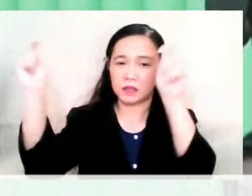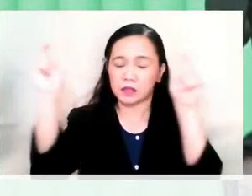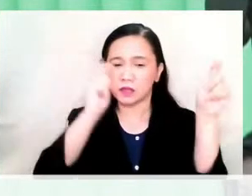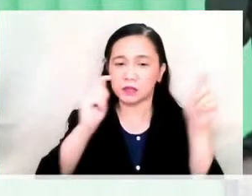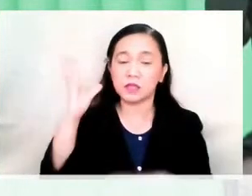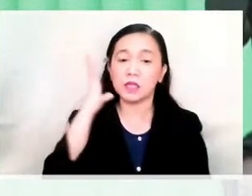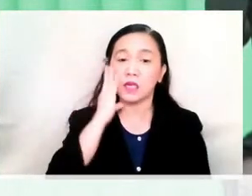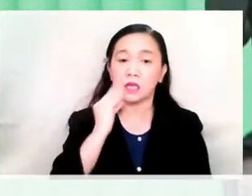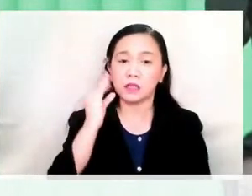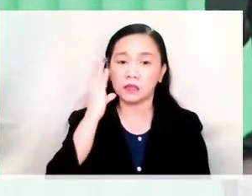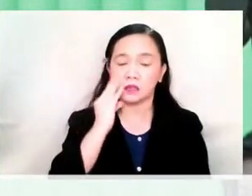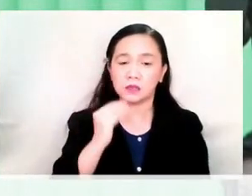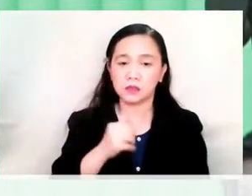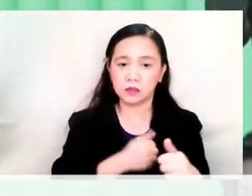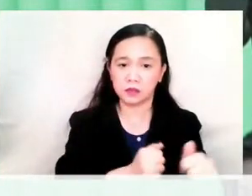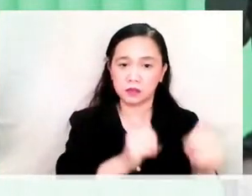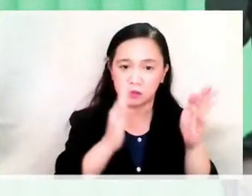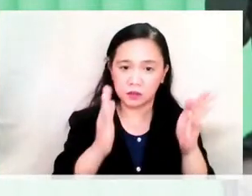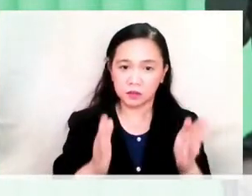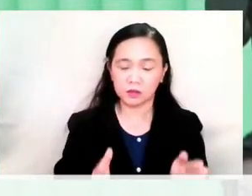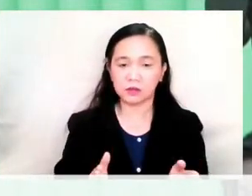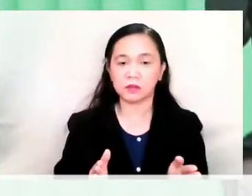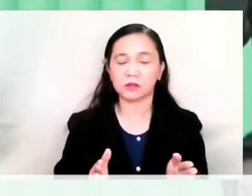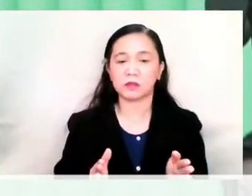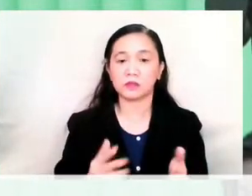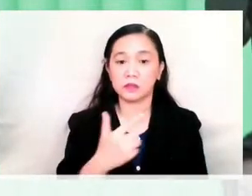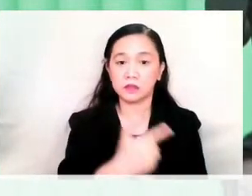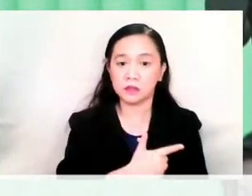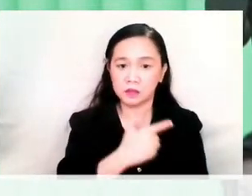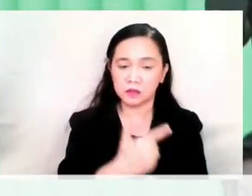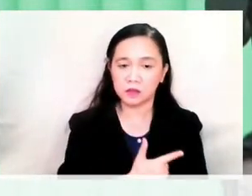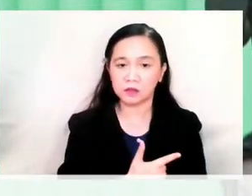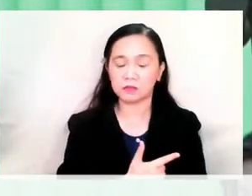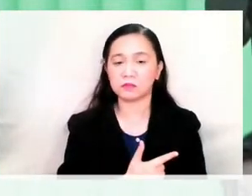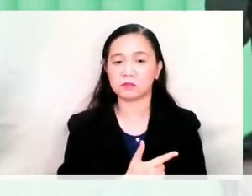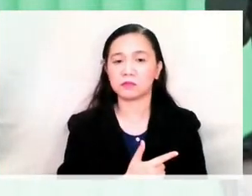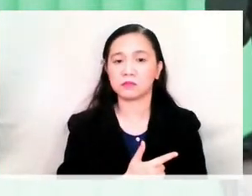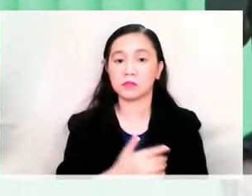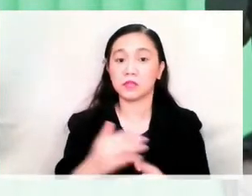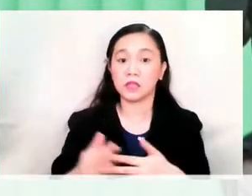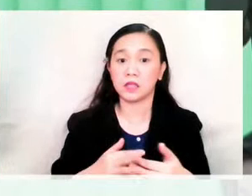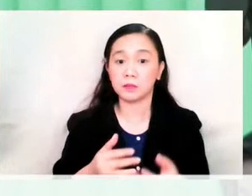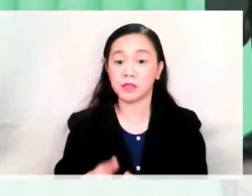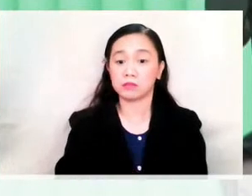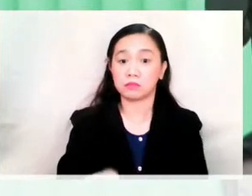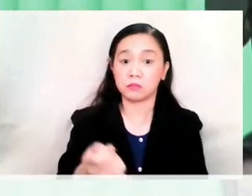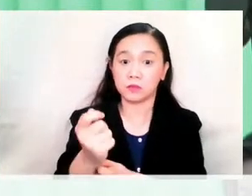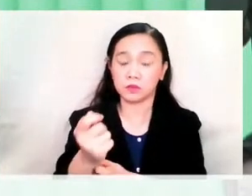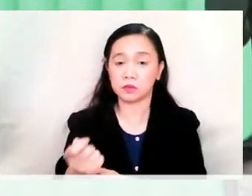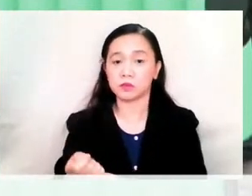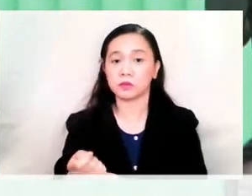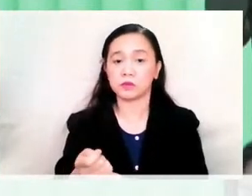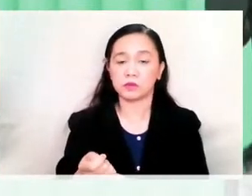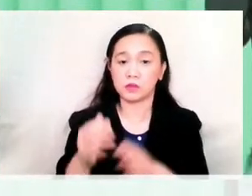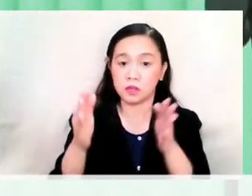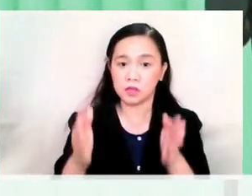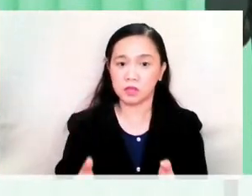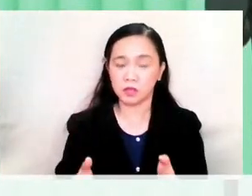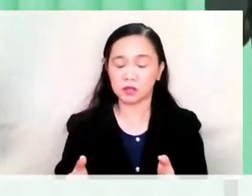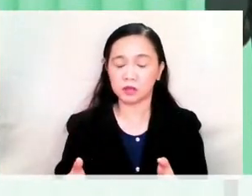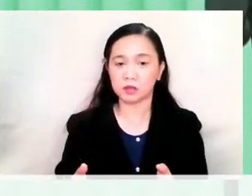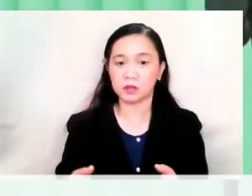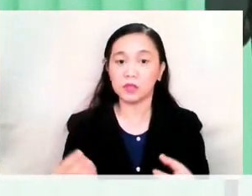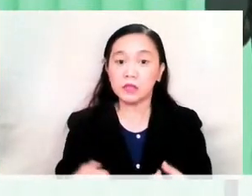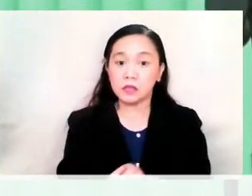ebanghelyo na kahit sila ay mga mangingisda, natakot sila. Akala